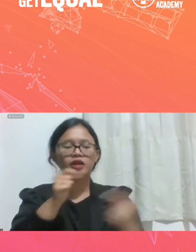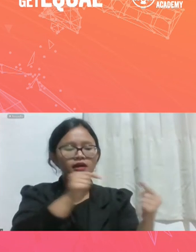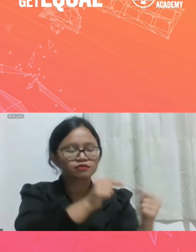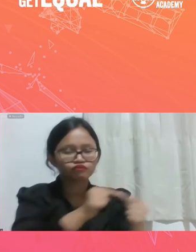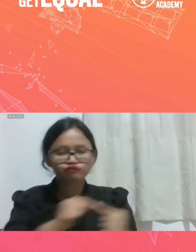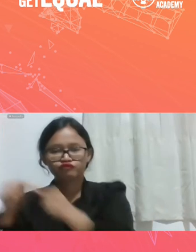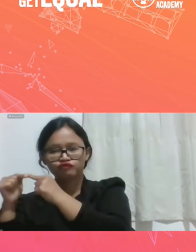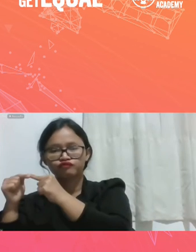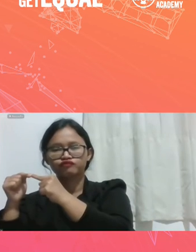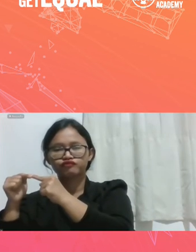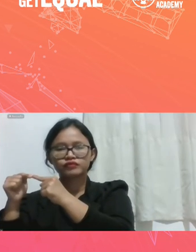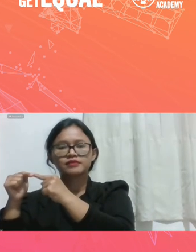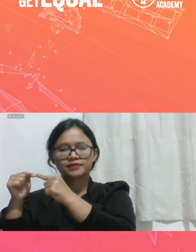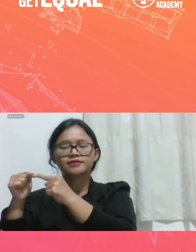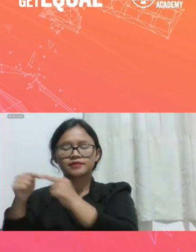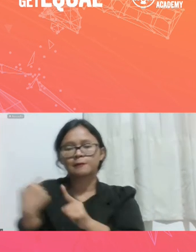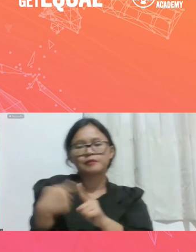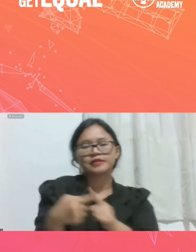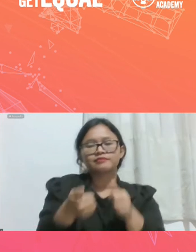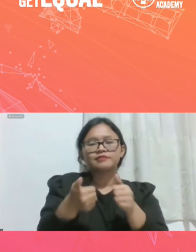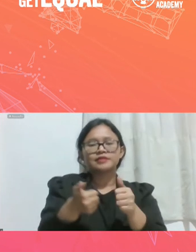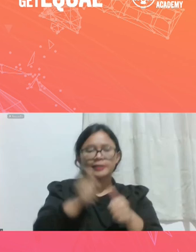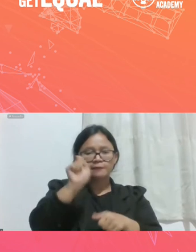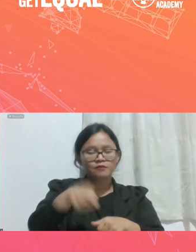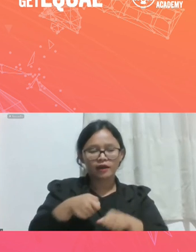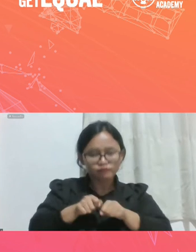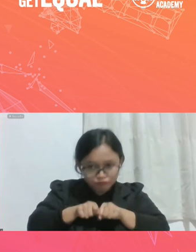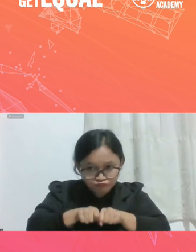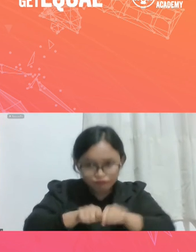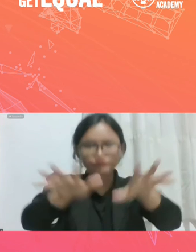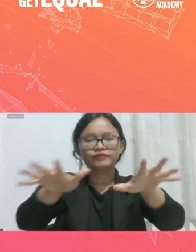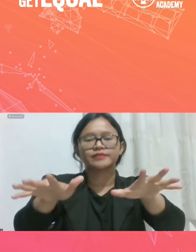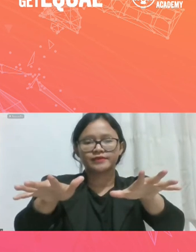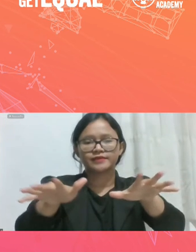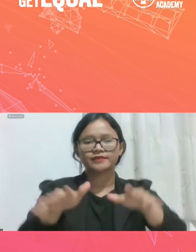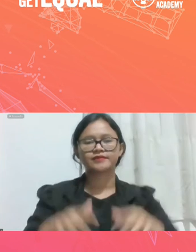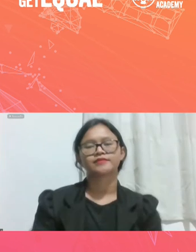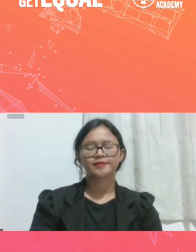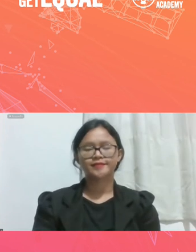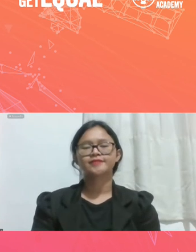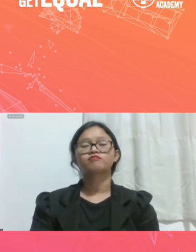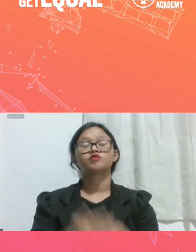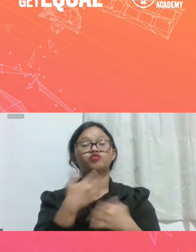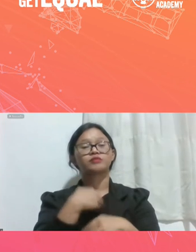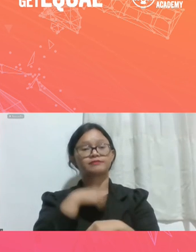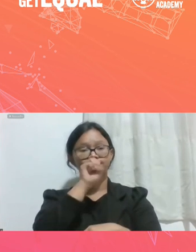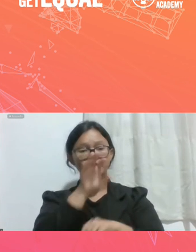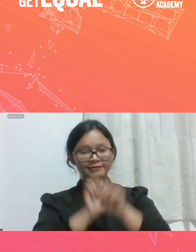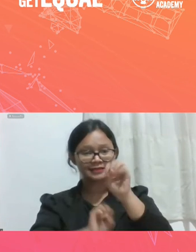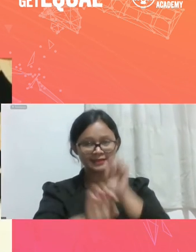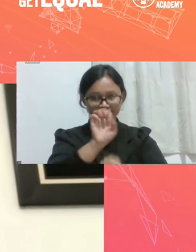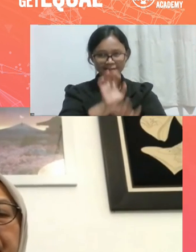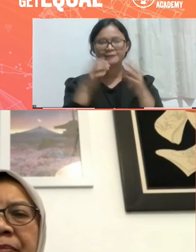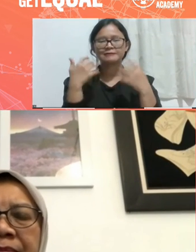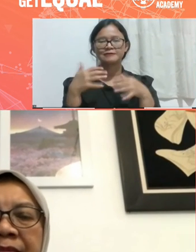dan bagaimana layanan itu bisa dilakukan secara komprehensif. Jadi ini mungkin beberapa hal yang bisa saya